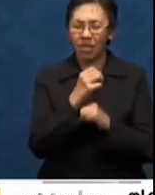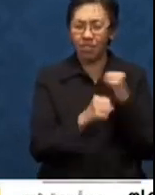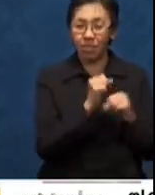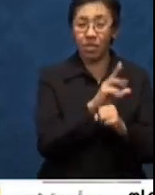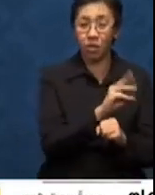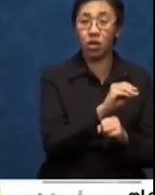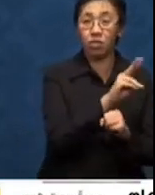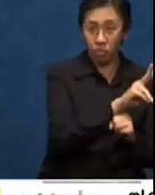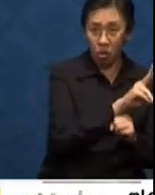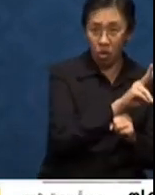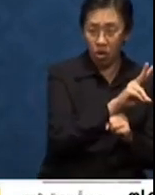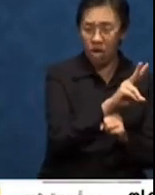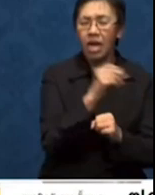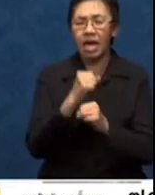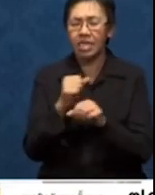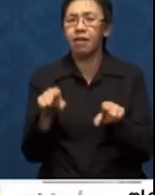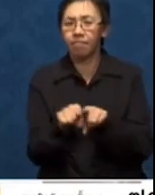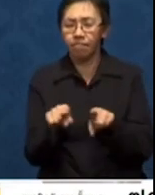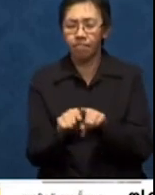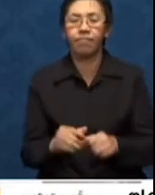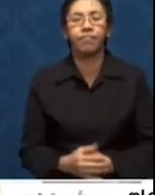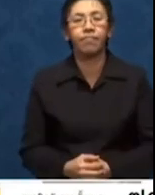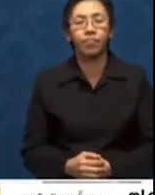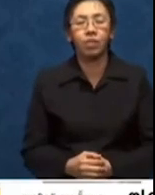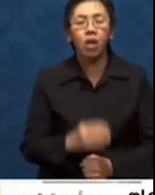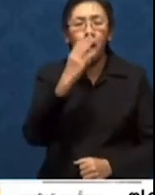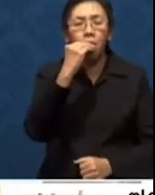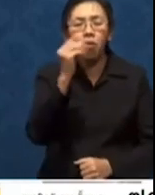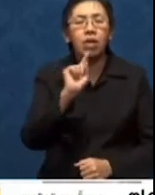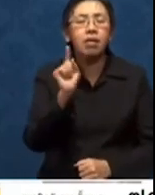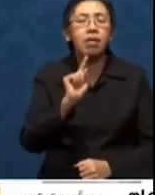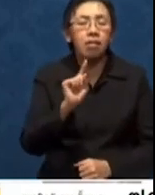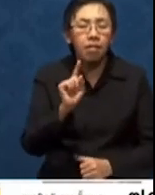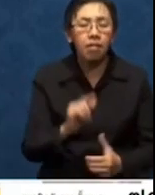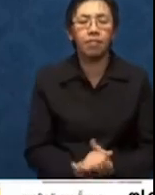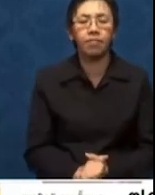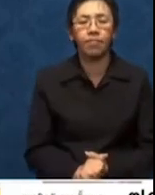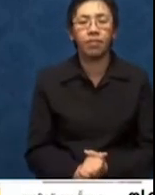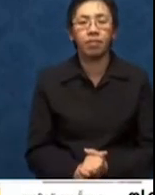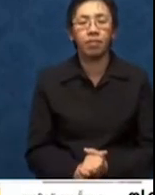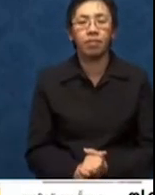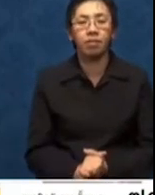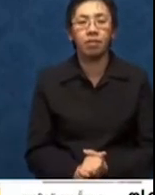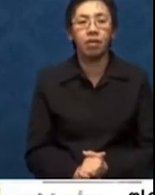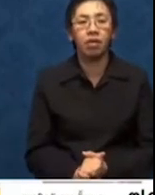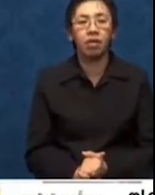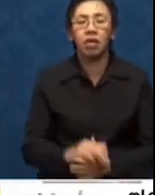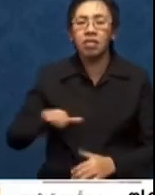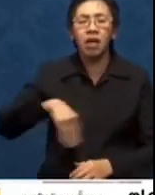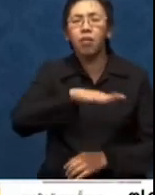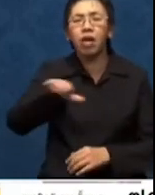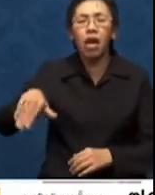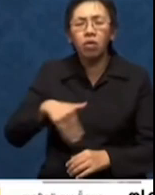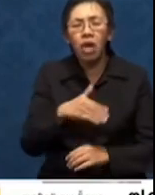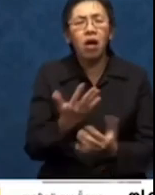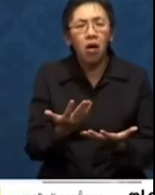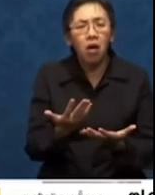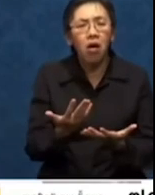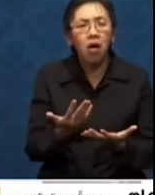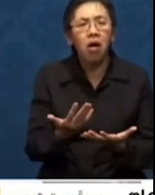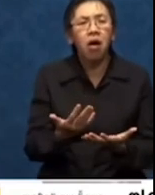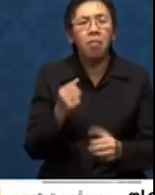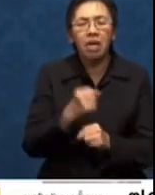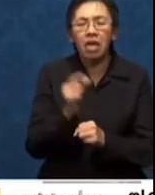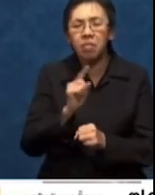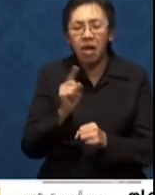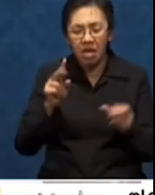62และสุดท้ายท่านประธานที่มีการพูดถึงกันว่าการกระทำของเราทั้งหลายแหล่นะครับเป็นการกระทำที่ล้ม